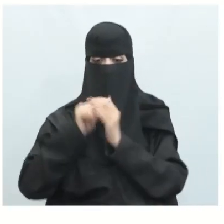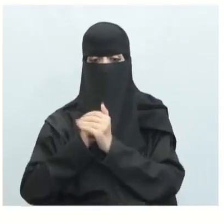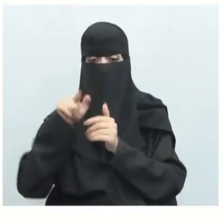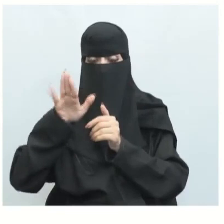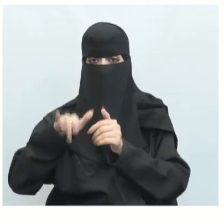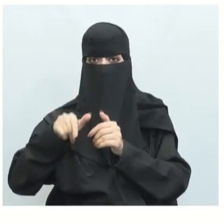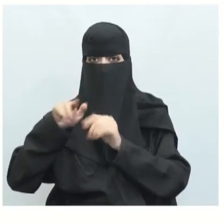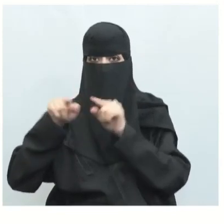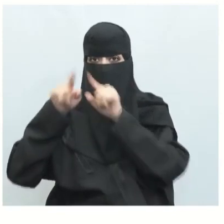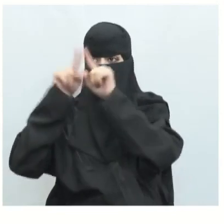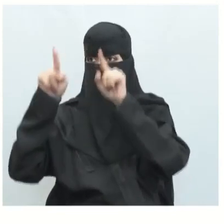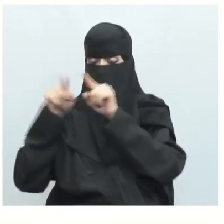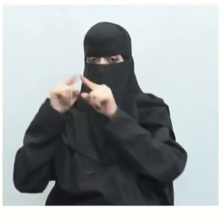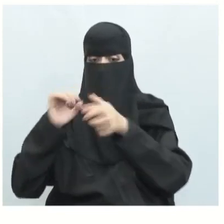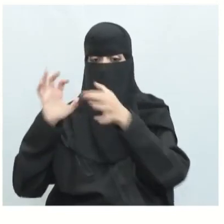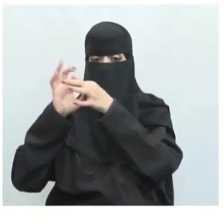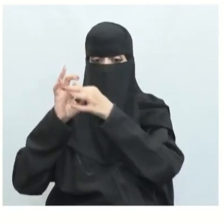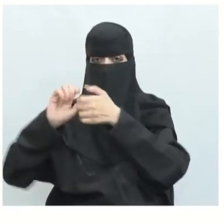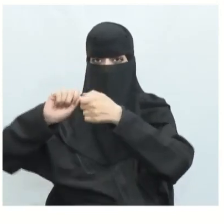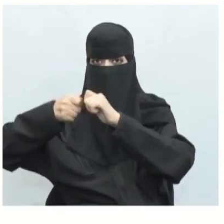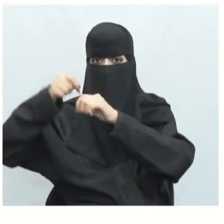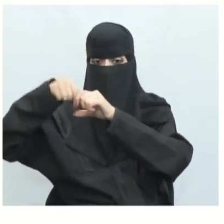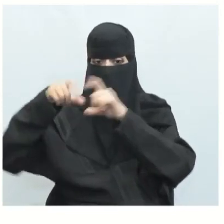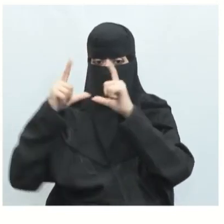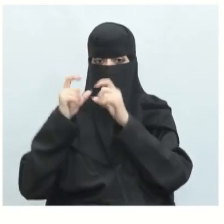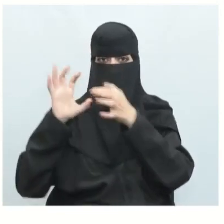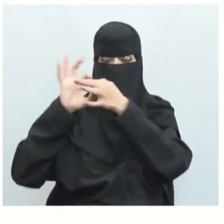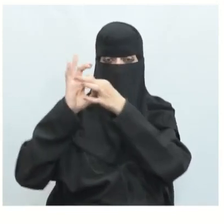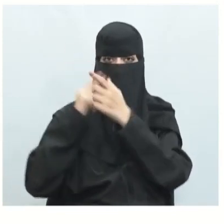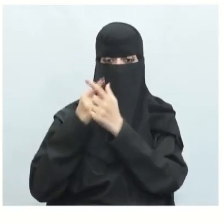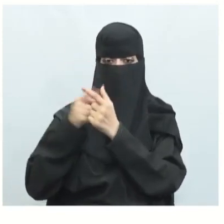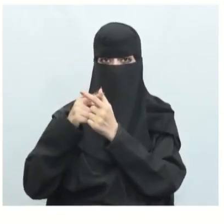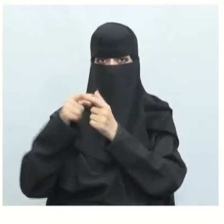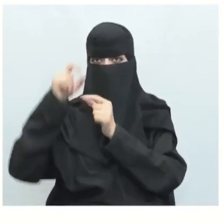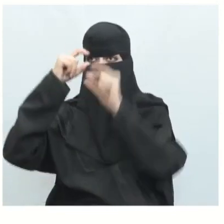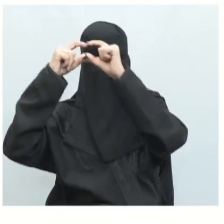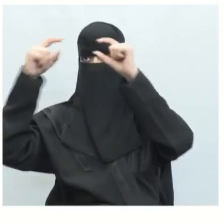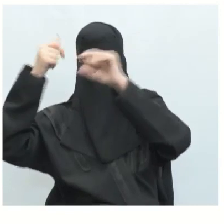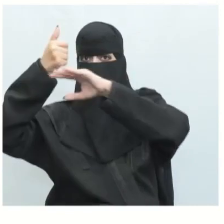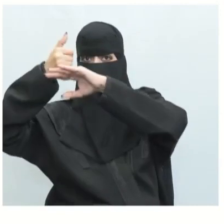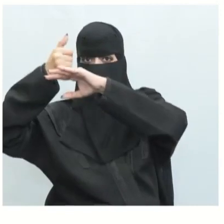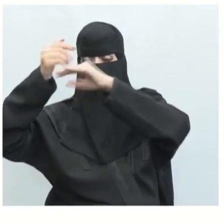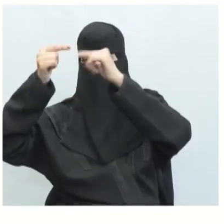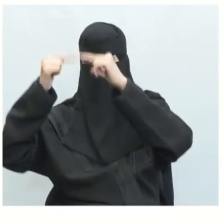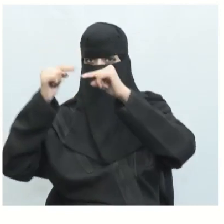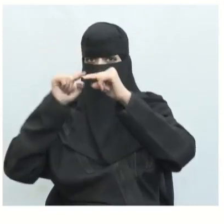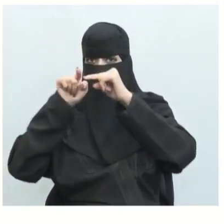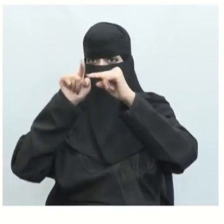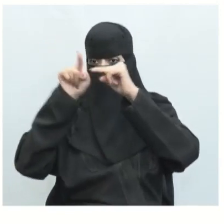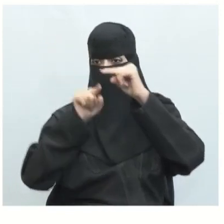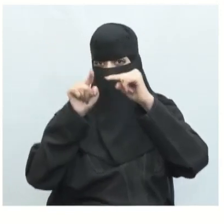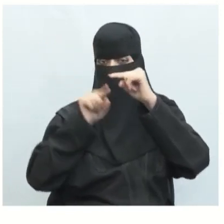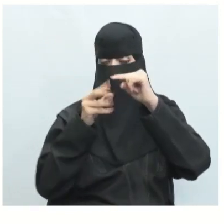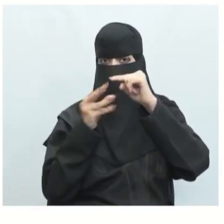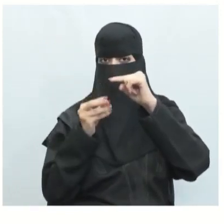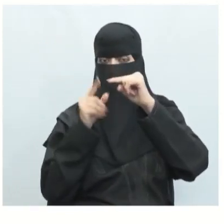في الاشجار ترتبط العقد في صوره علاقه بين الاصل والفرع بمعنى ان هذا فرع